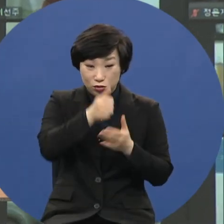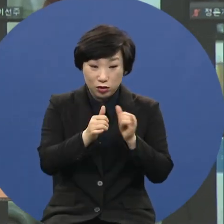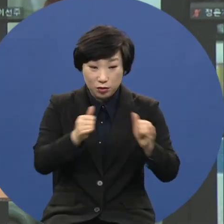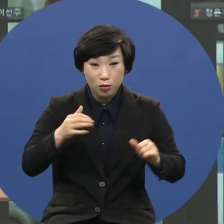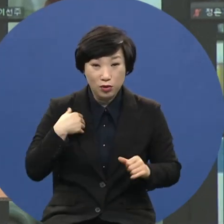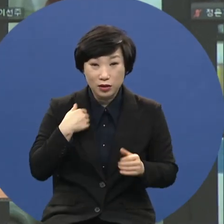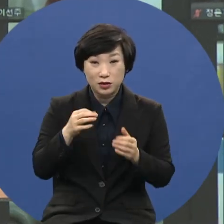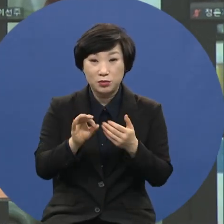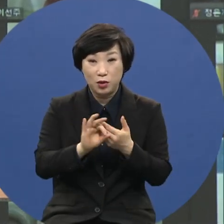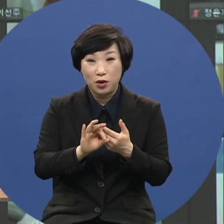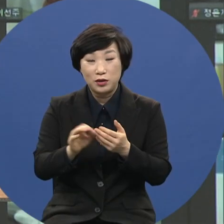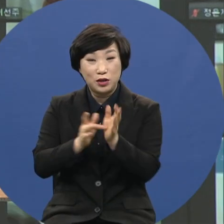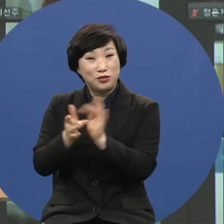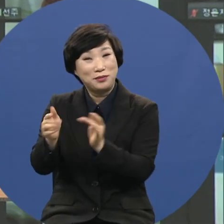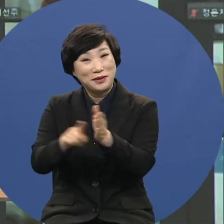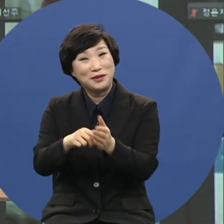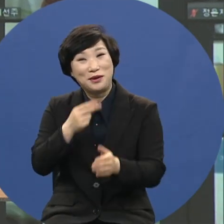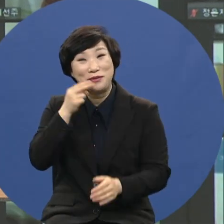몰랐으면 예수 뭐더러 믿습니까?